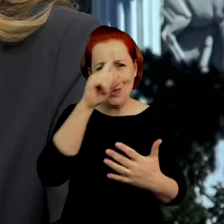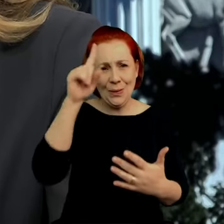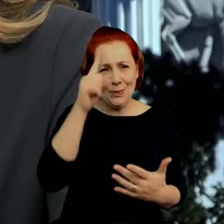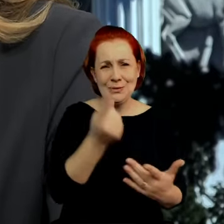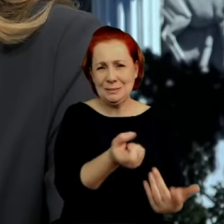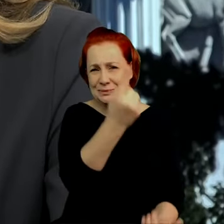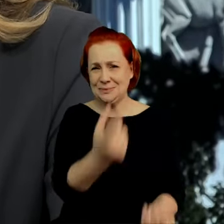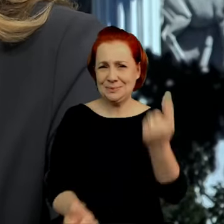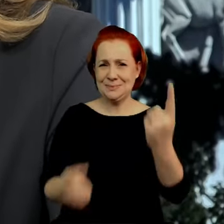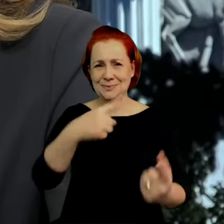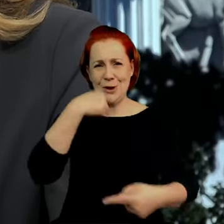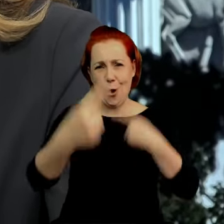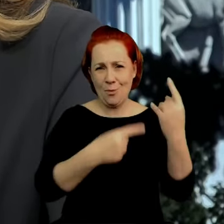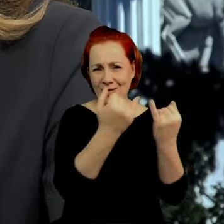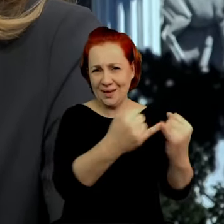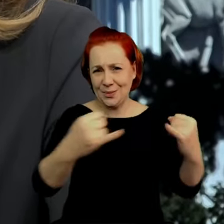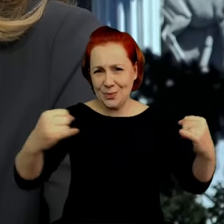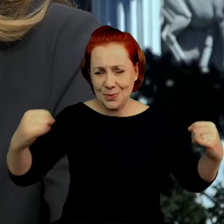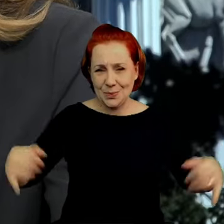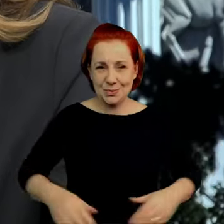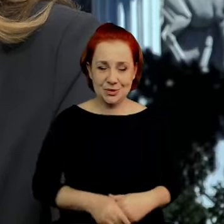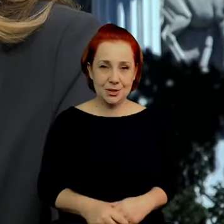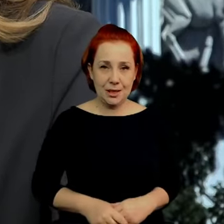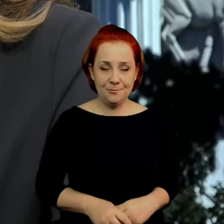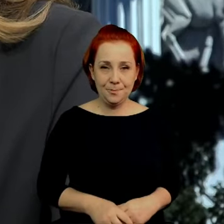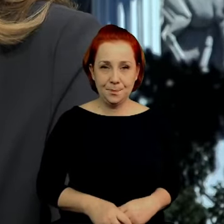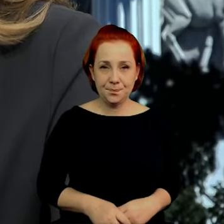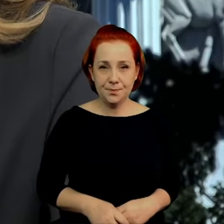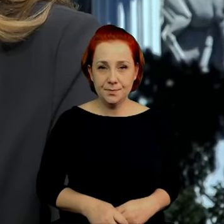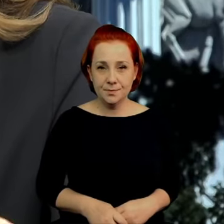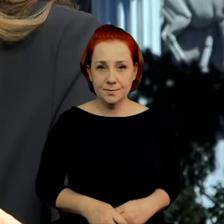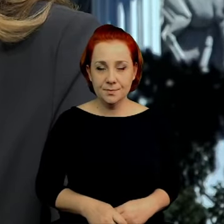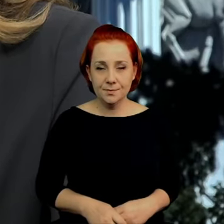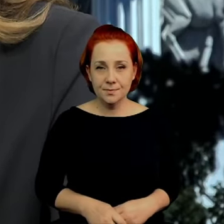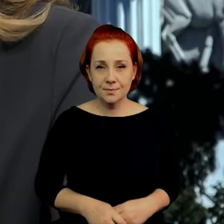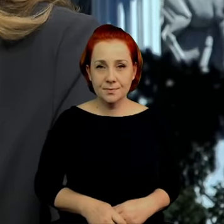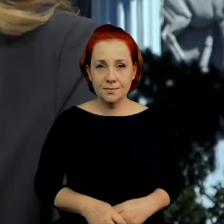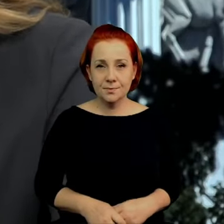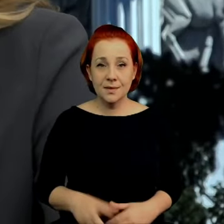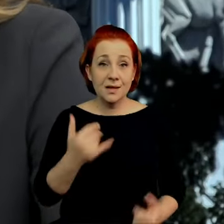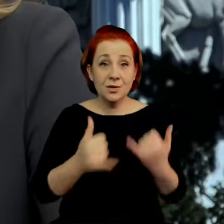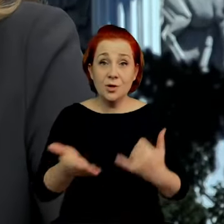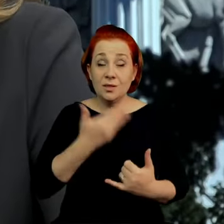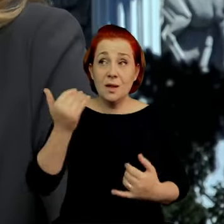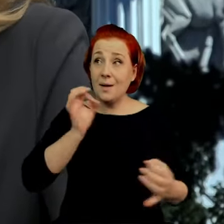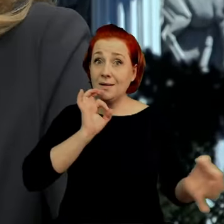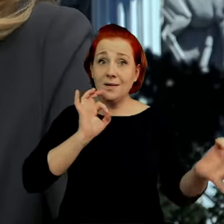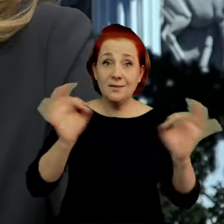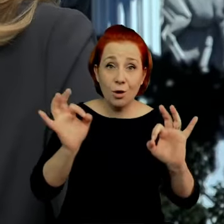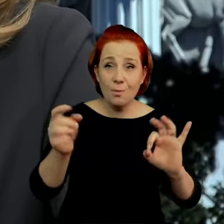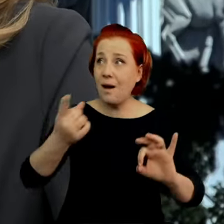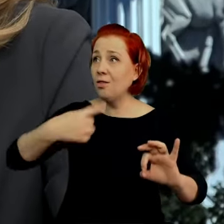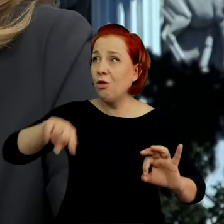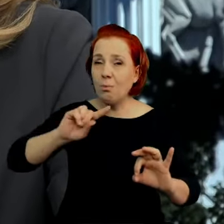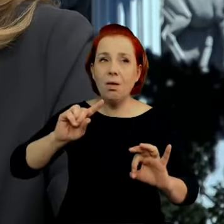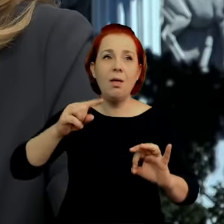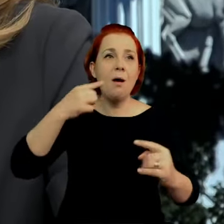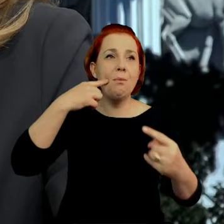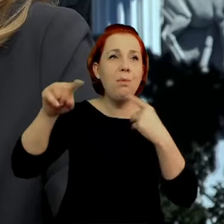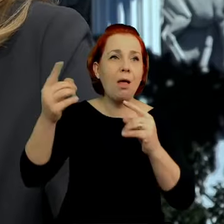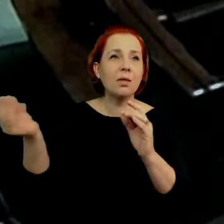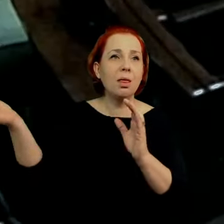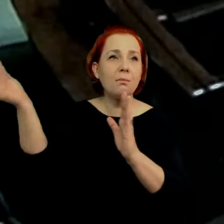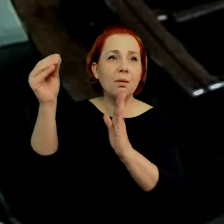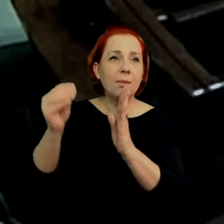znaczy, rzeczywiście w momencie, kiedy nie ma informacji, no my sobie dopisujemy różne plotki i niestworzone rzeczy. To proszę